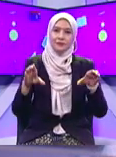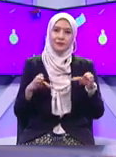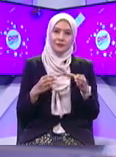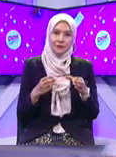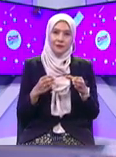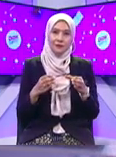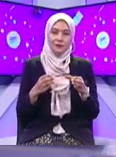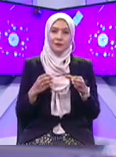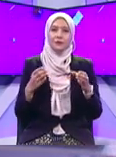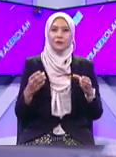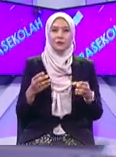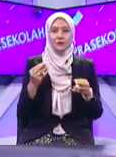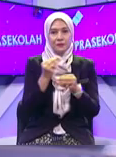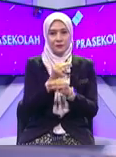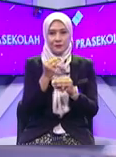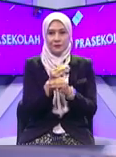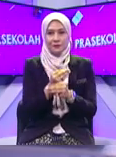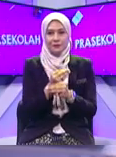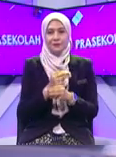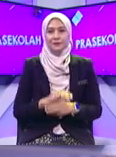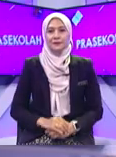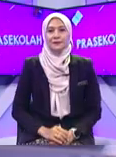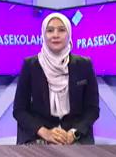bermain dengan nunu-numbu ini